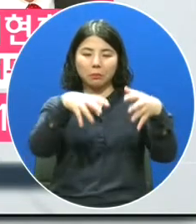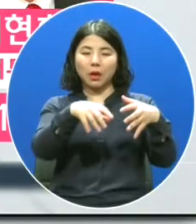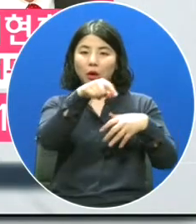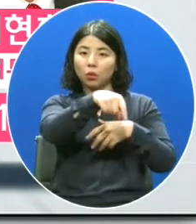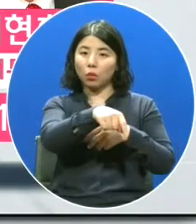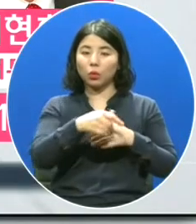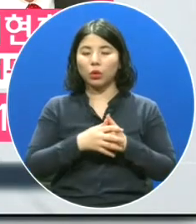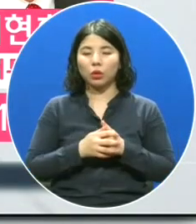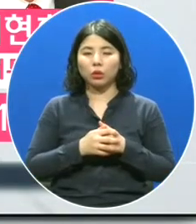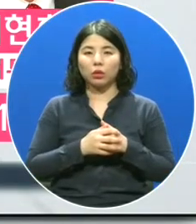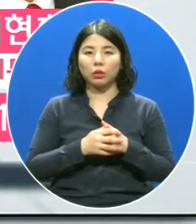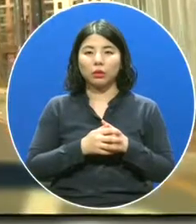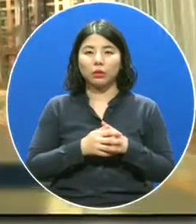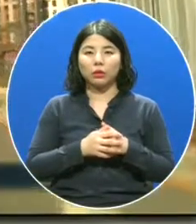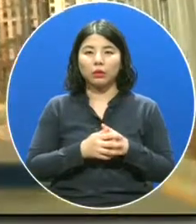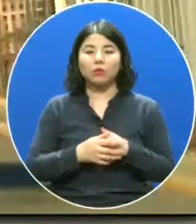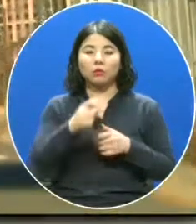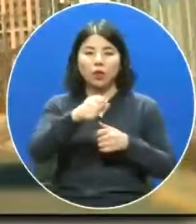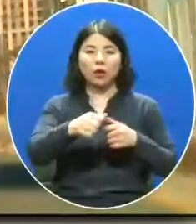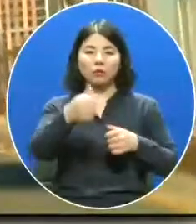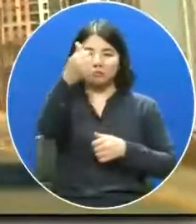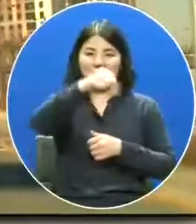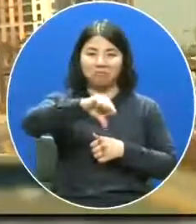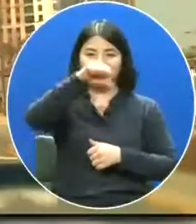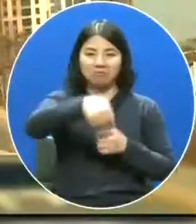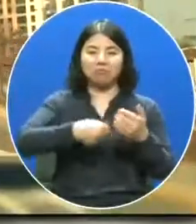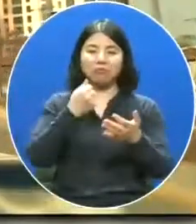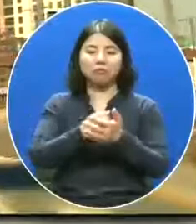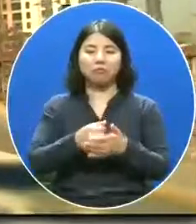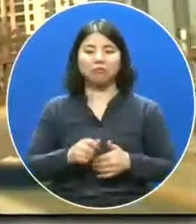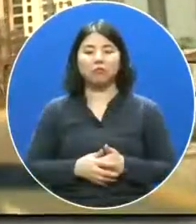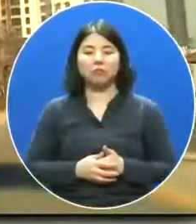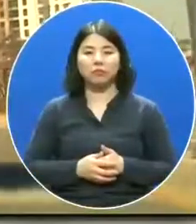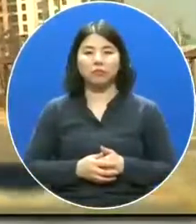밀집한 도심 지역의 선택이 당락을 갈랐다는 것입니다.